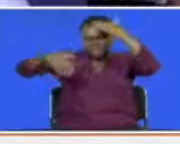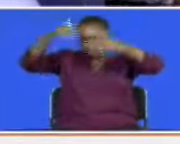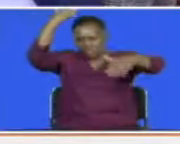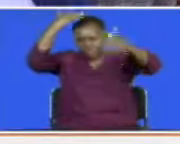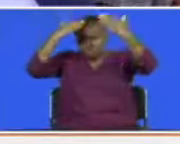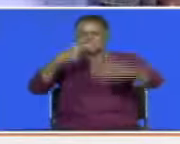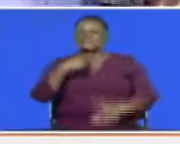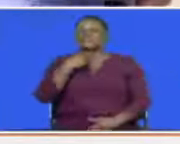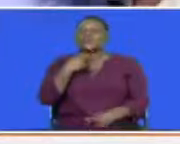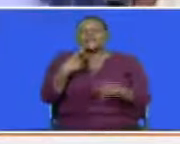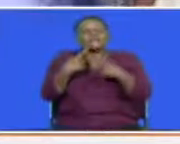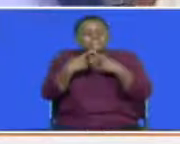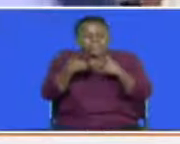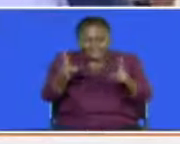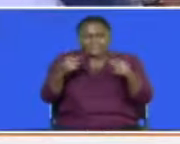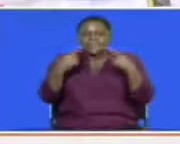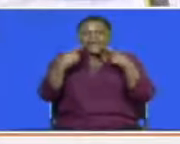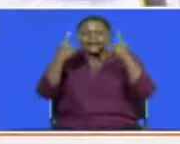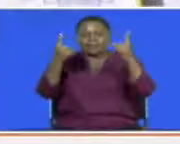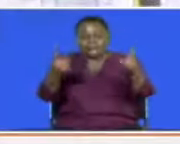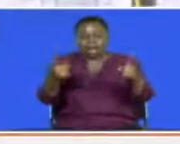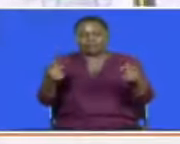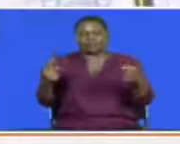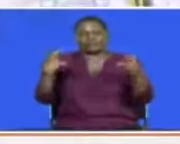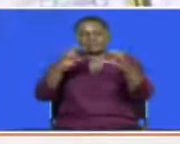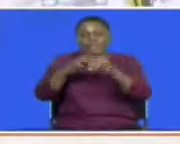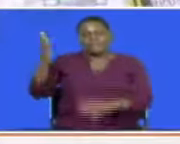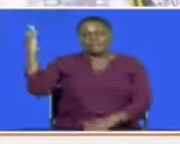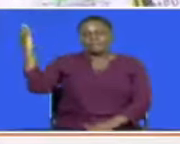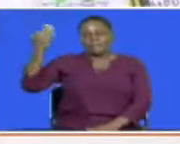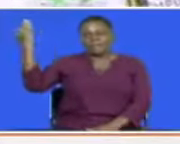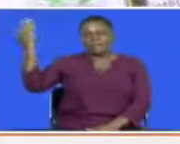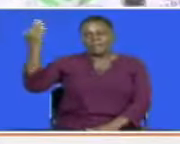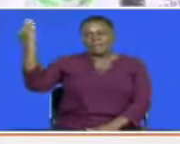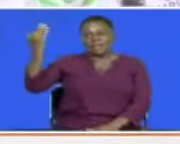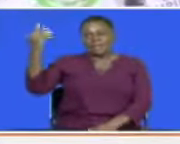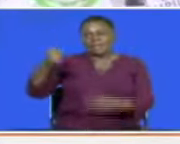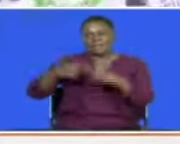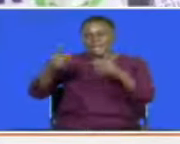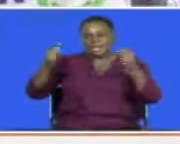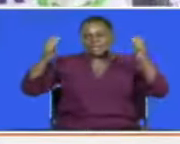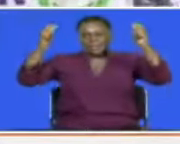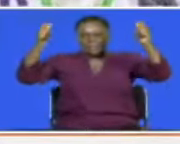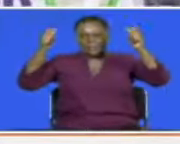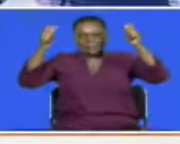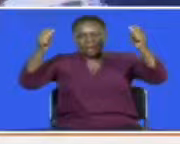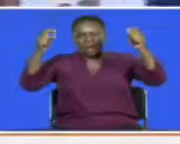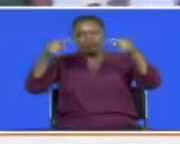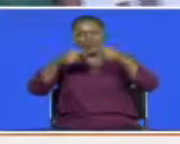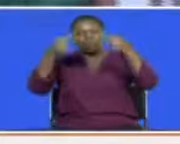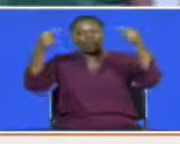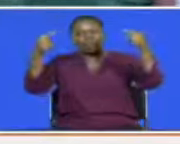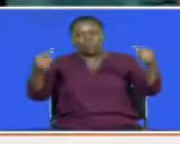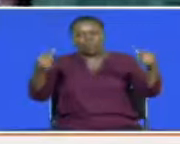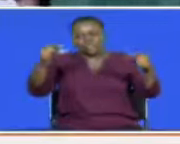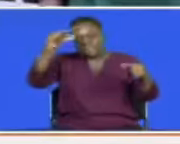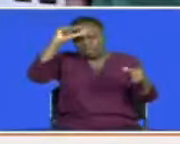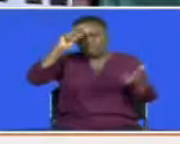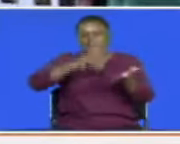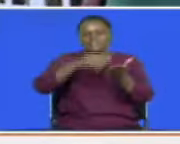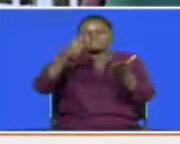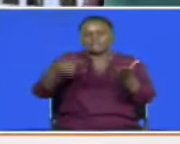vikuu licha ya kutoa tangazo la mgomo. Wahadhiri wa vyuo vikuu wakianza mgomo wao wakipinga kushindwa kwa